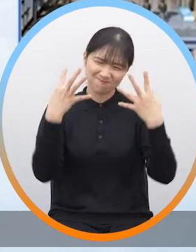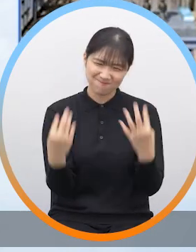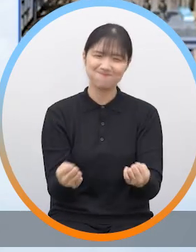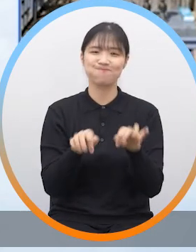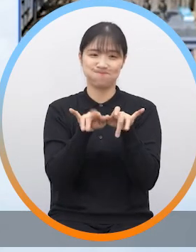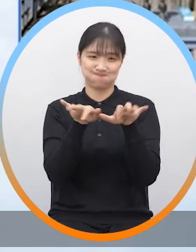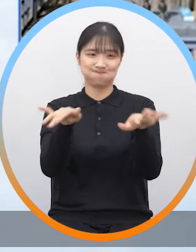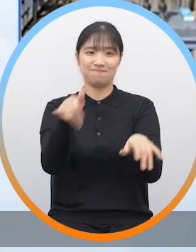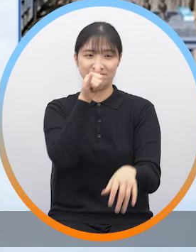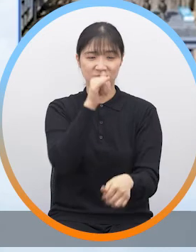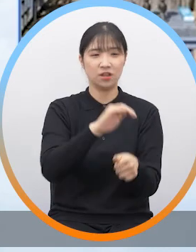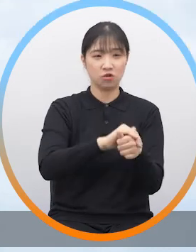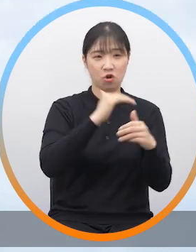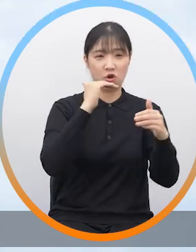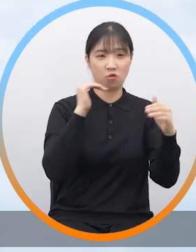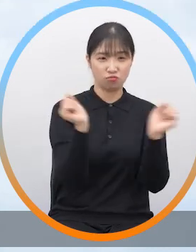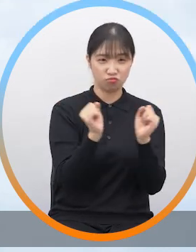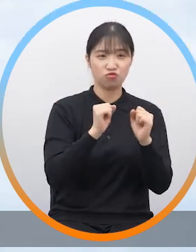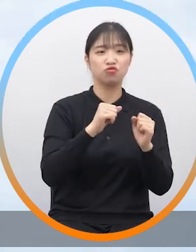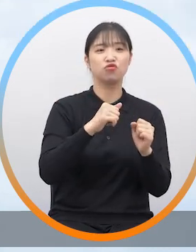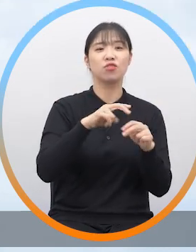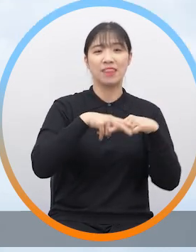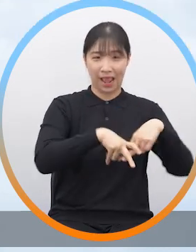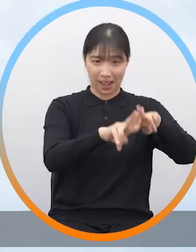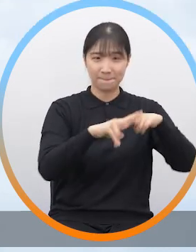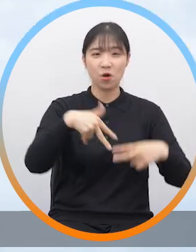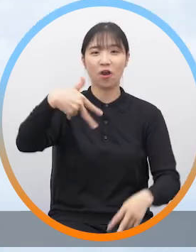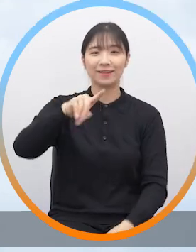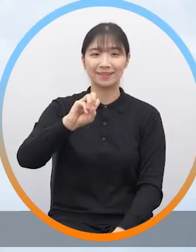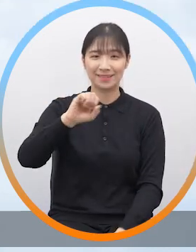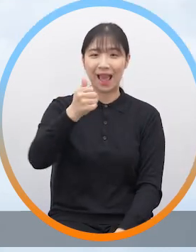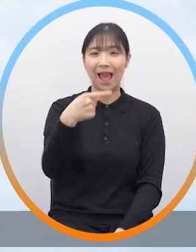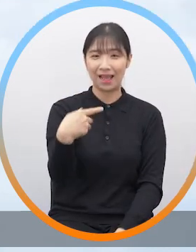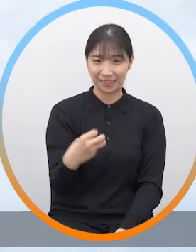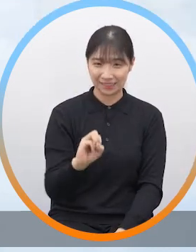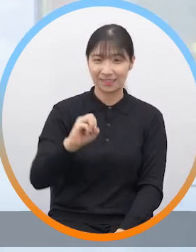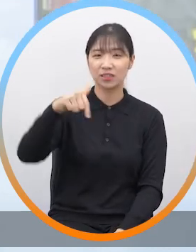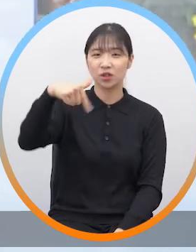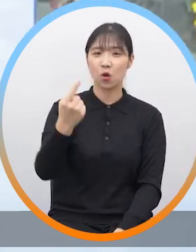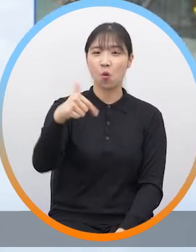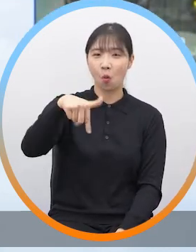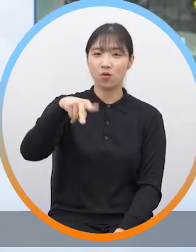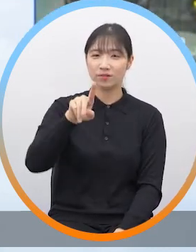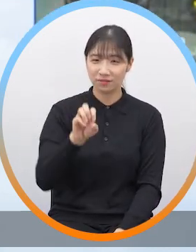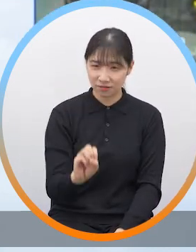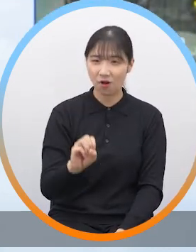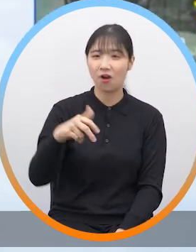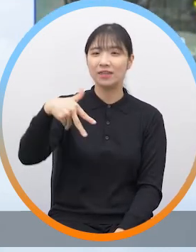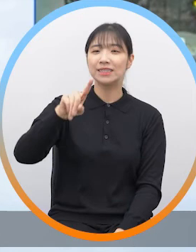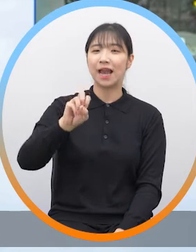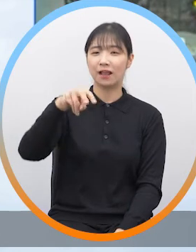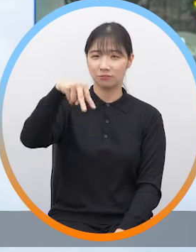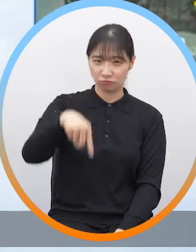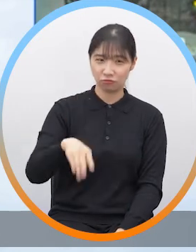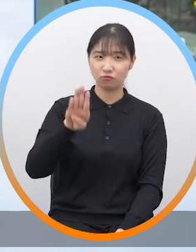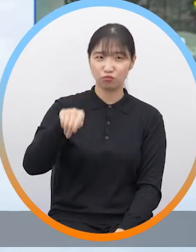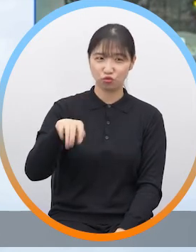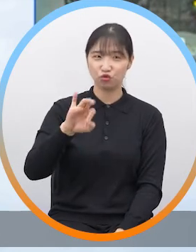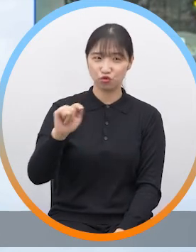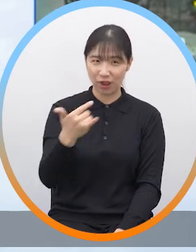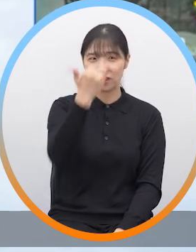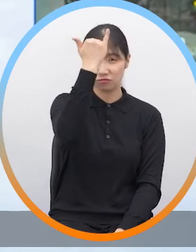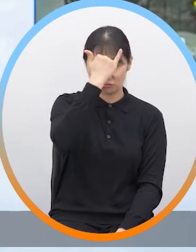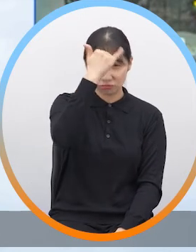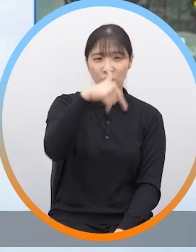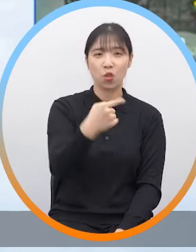있습니다. 전라북도 남원, 전라남도 장흥, 곡성, 전라북도 장수, 부안, 충청남도